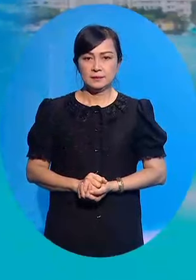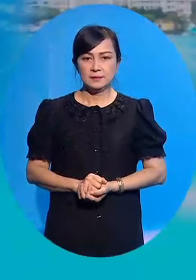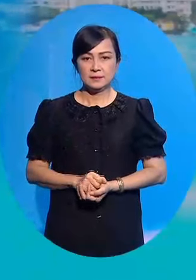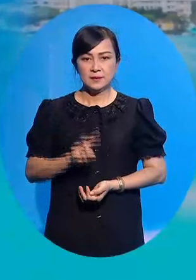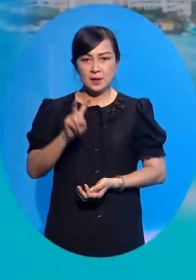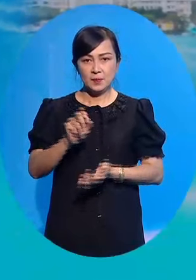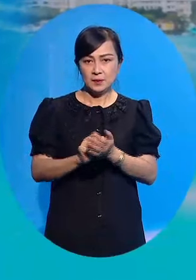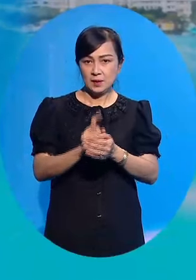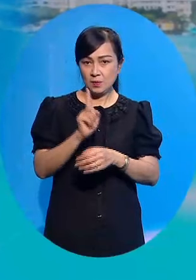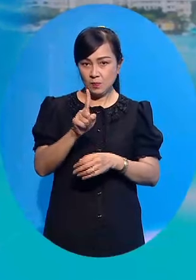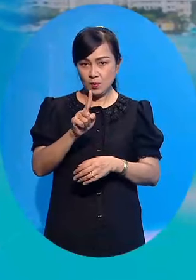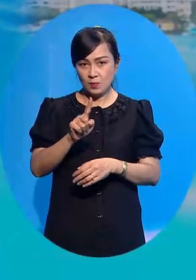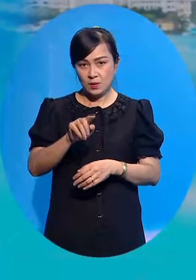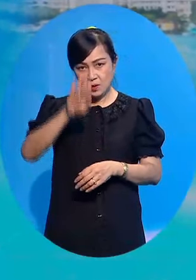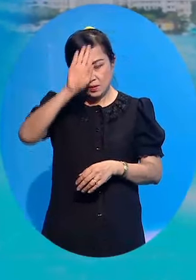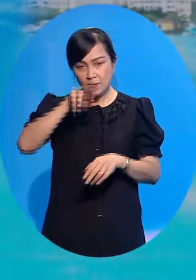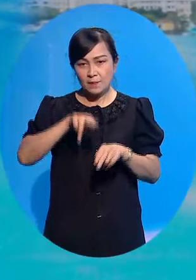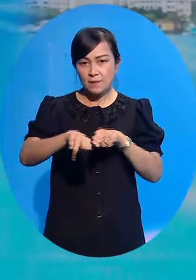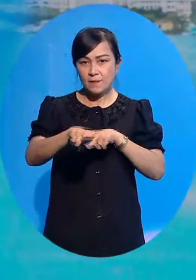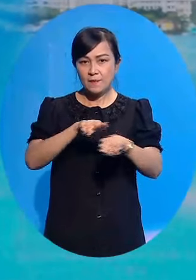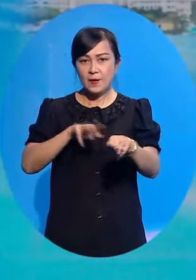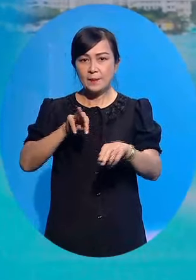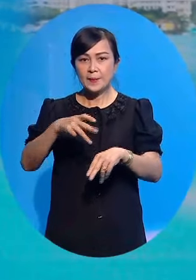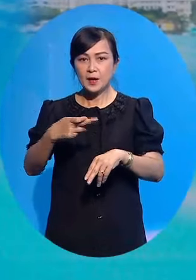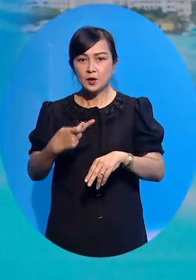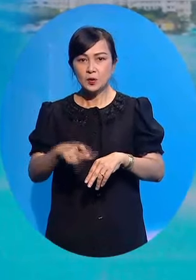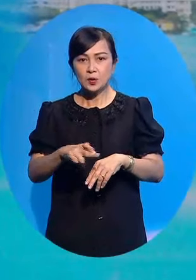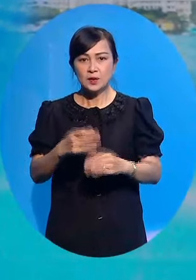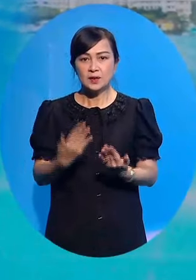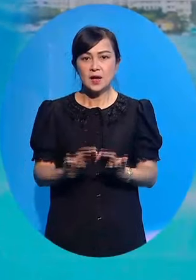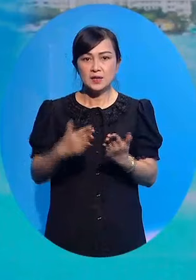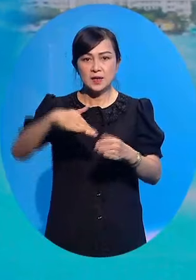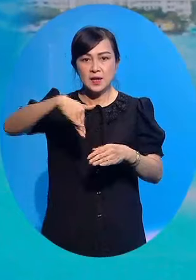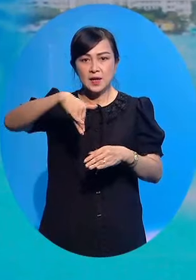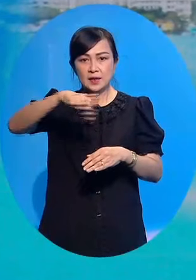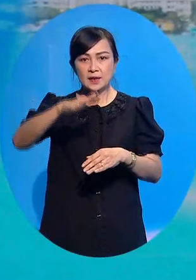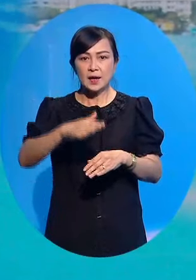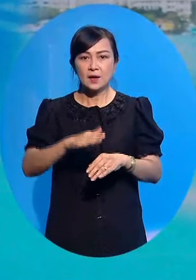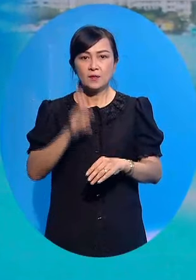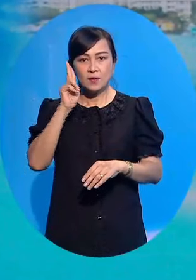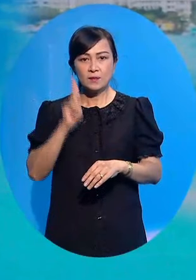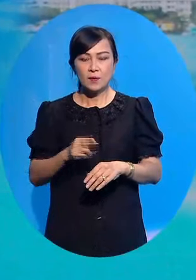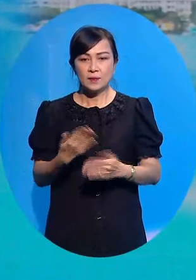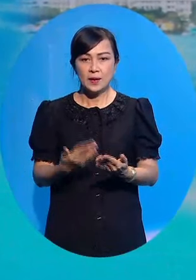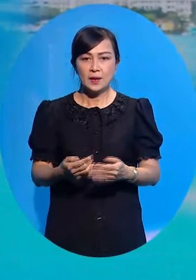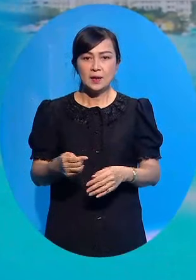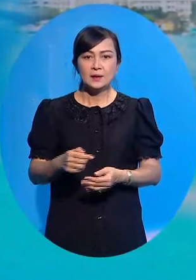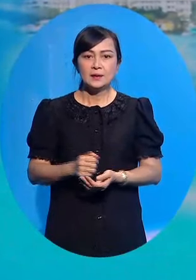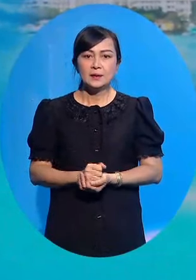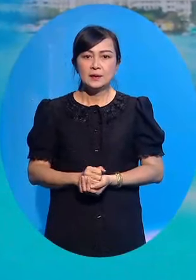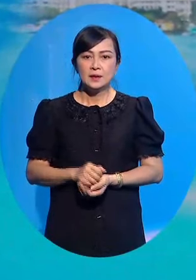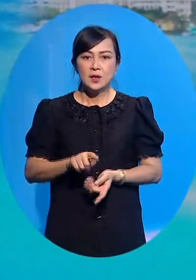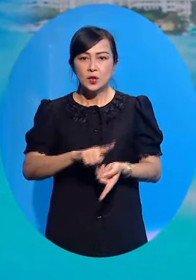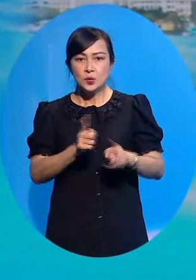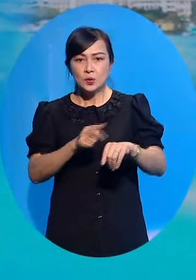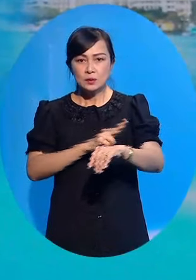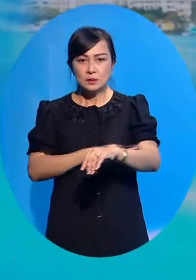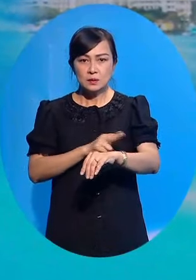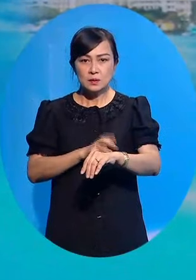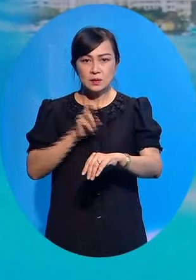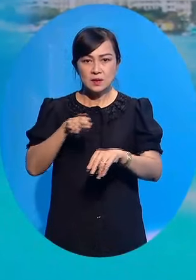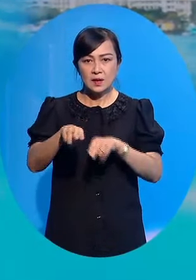Ngày 20 tháng 1, Tổng thống Pháp Emmanuel Macron đã đề xuất tăng đáng kể chi phí quốc phòng từ nay đến cuối thập kỷ và chuyển đổi các lực